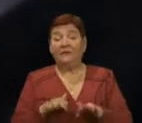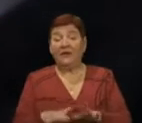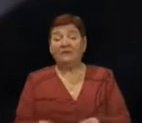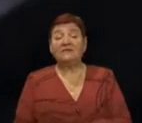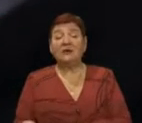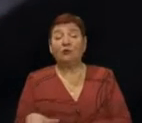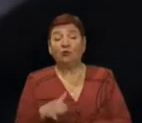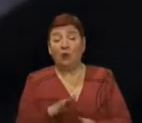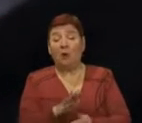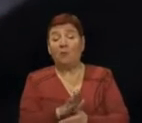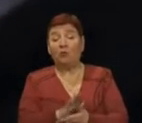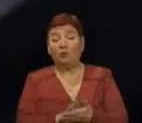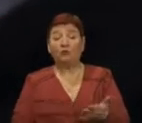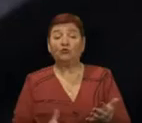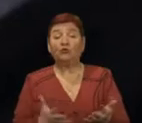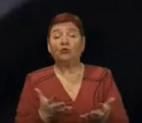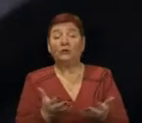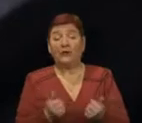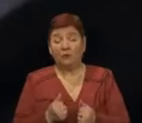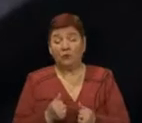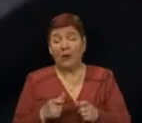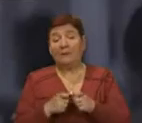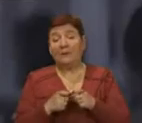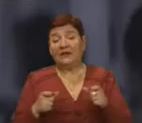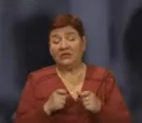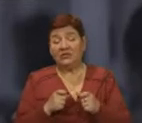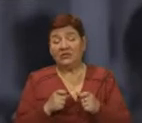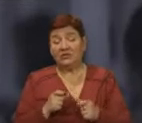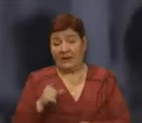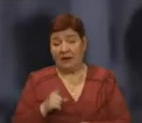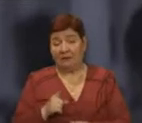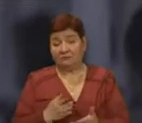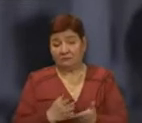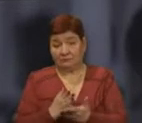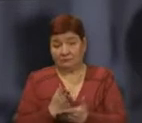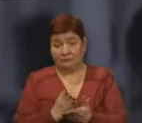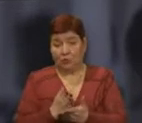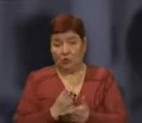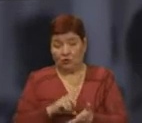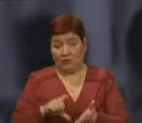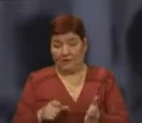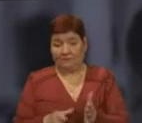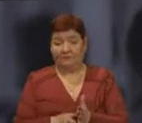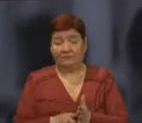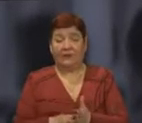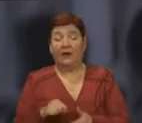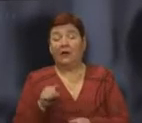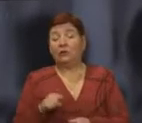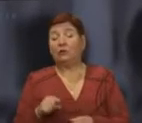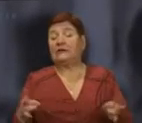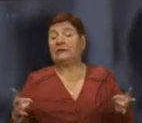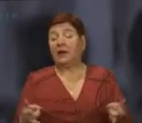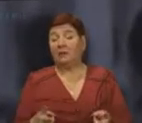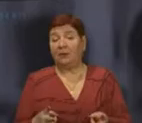все одно продовжують отримувати платіжки за комунальні послуги? Ну, тут треба